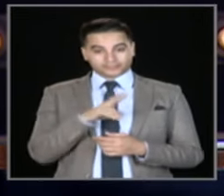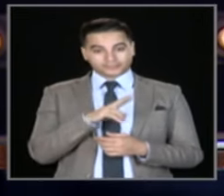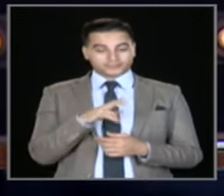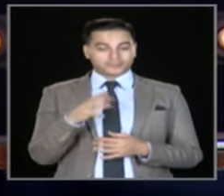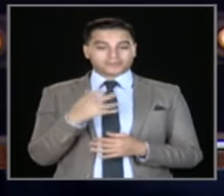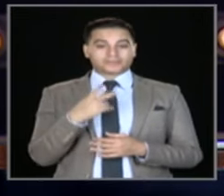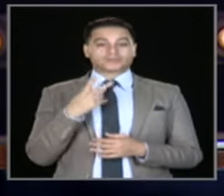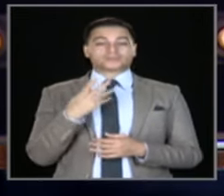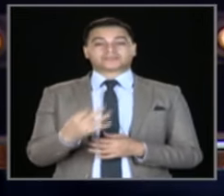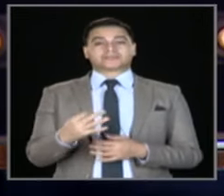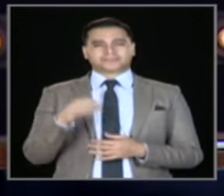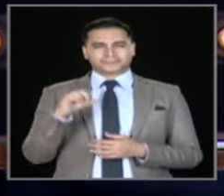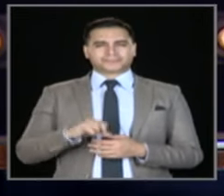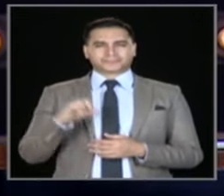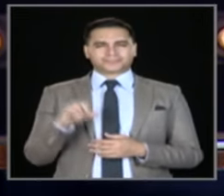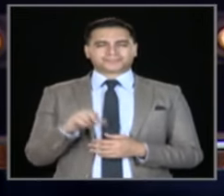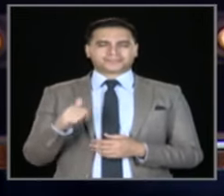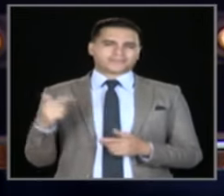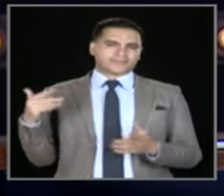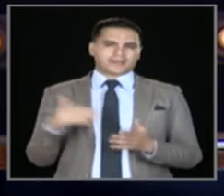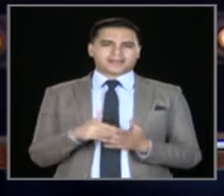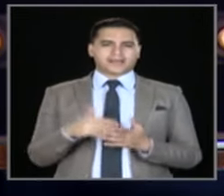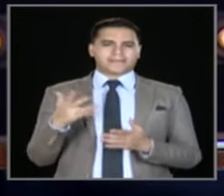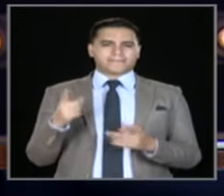32 هزيمة خلال 20